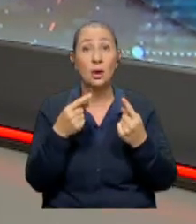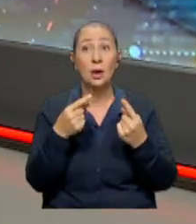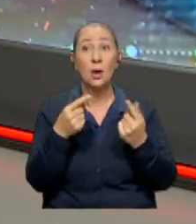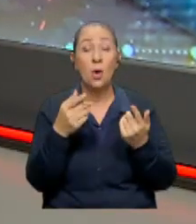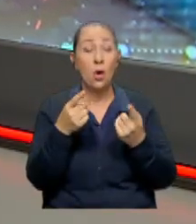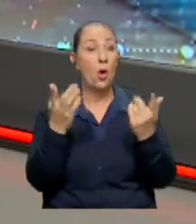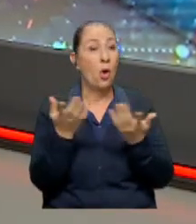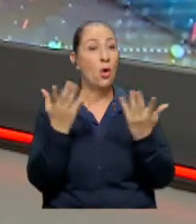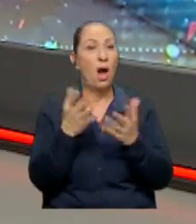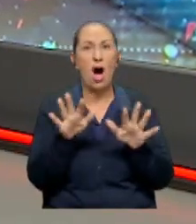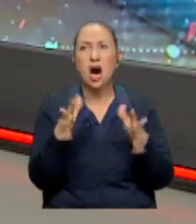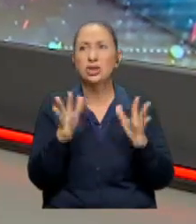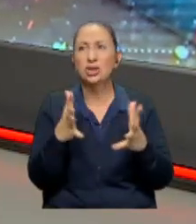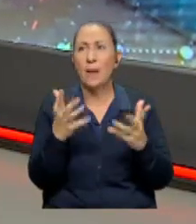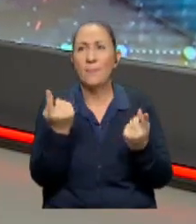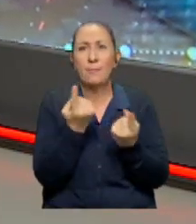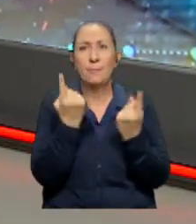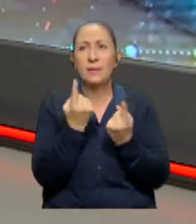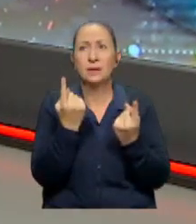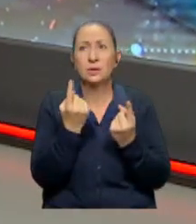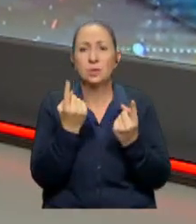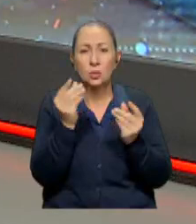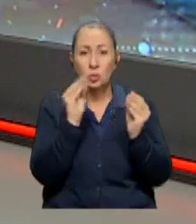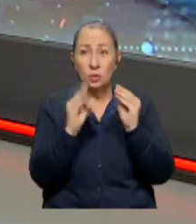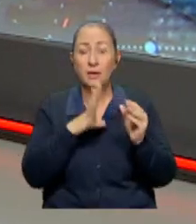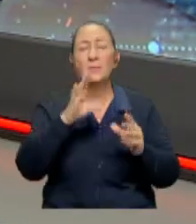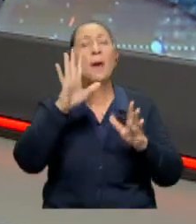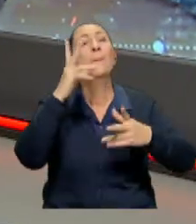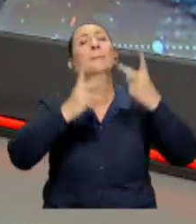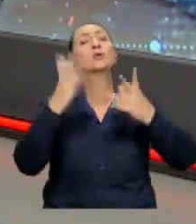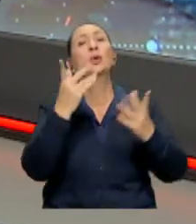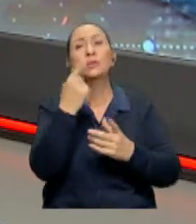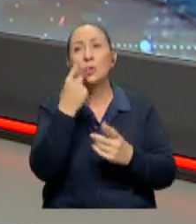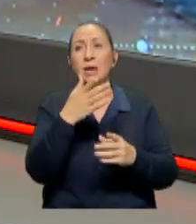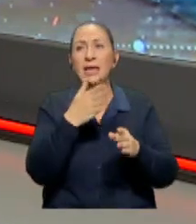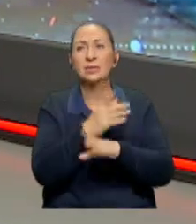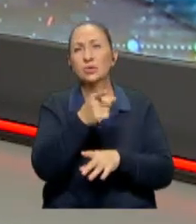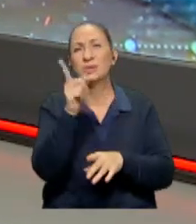Yani öyle acayip bir yandan da kurgu var. Bazen öyle şeyler söylüyor ki